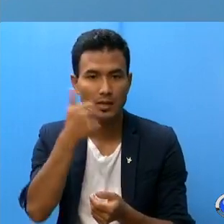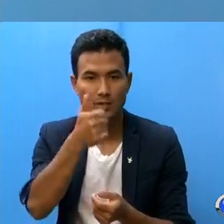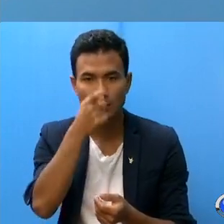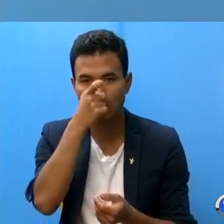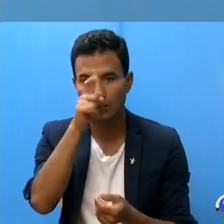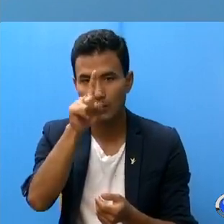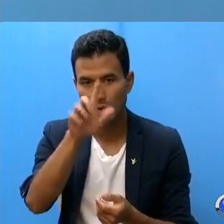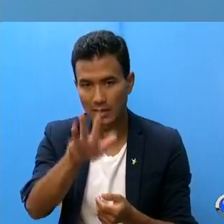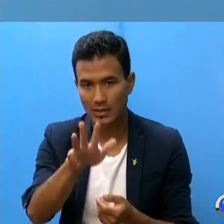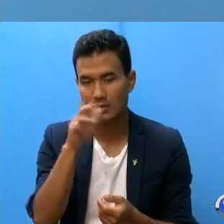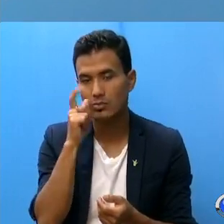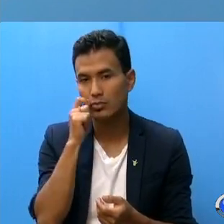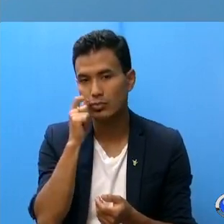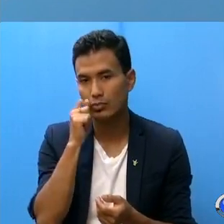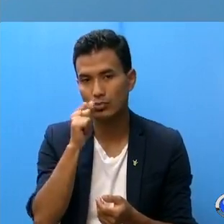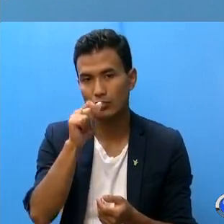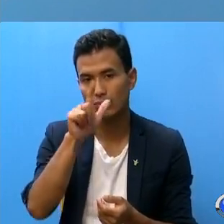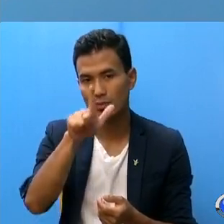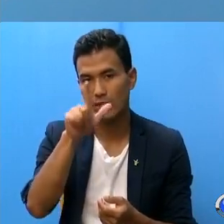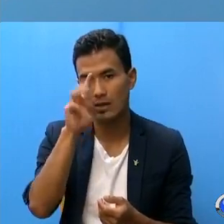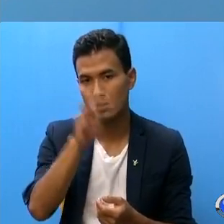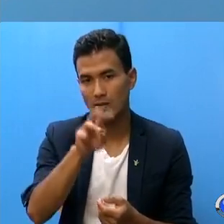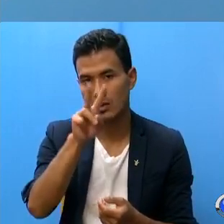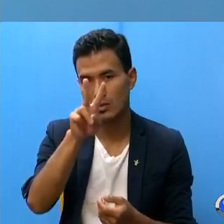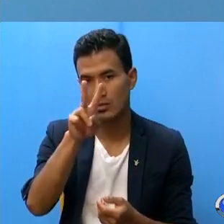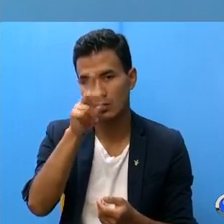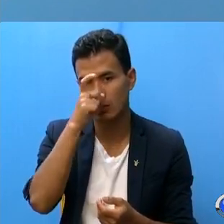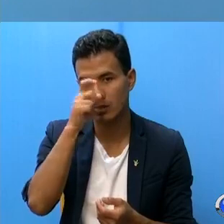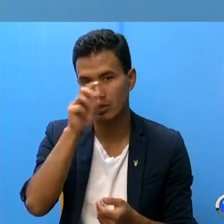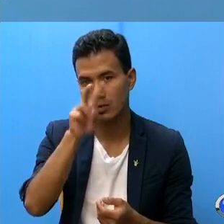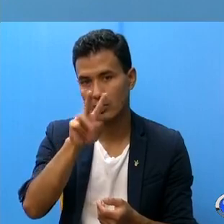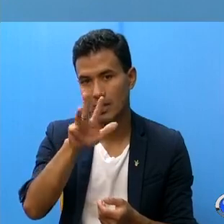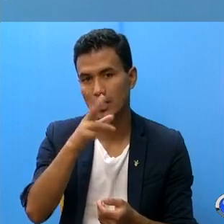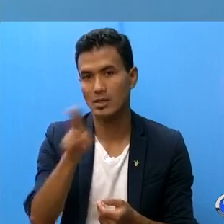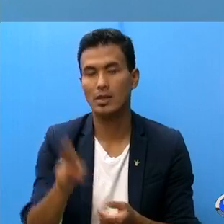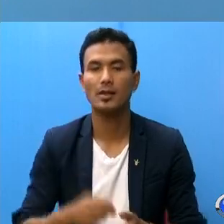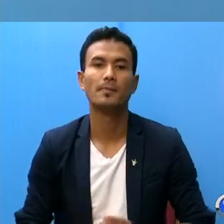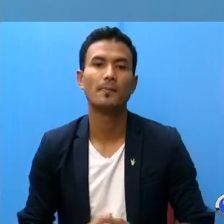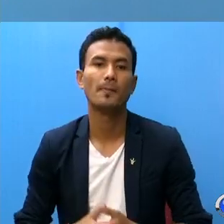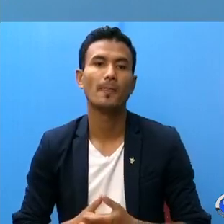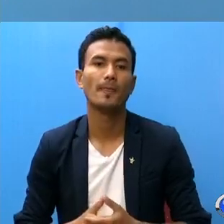,19 जना र पूरुषचे 7,12-29 जना